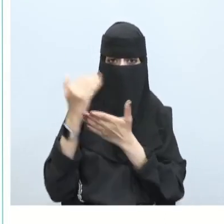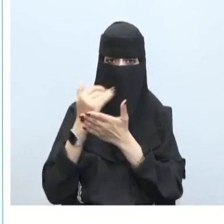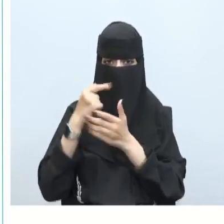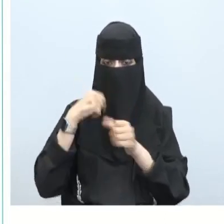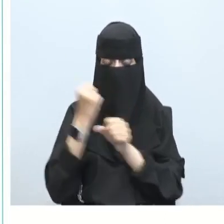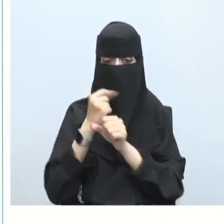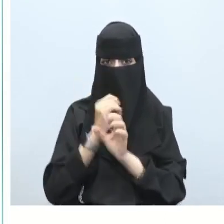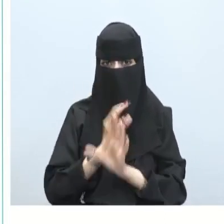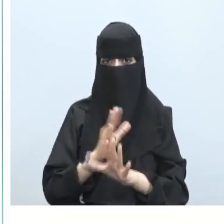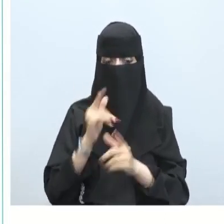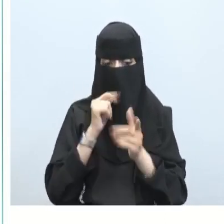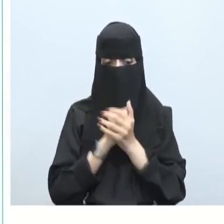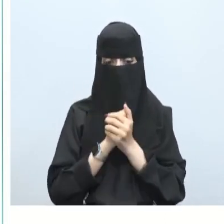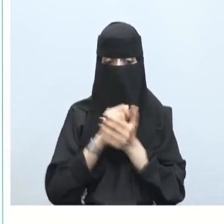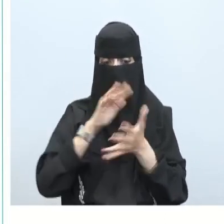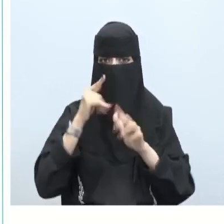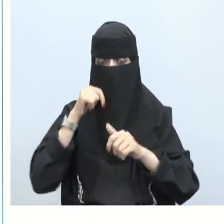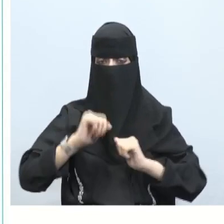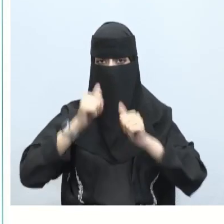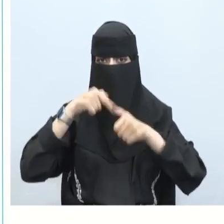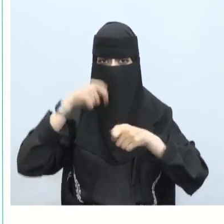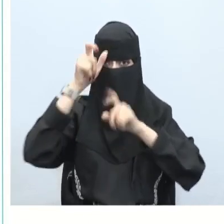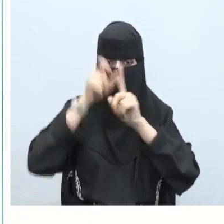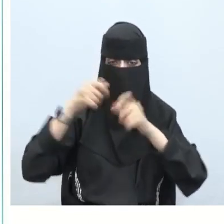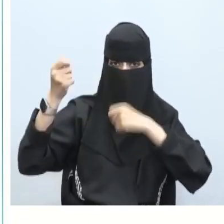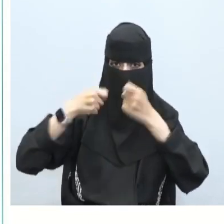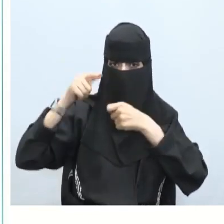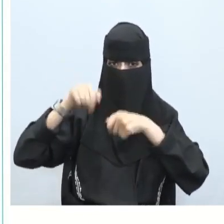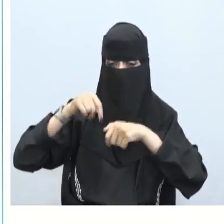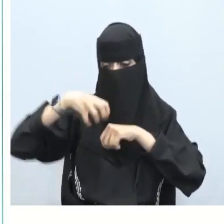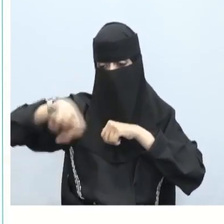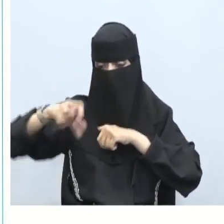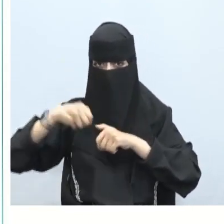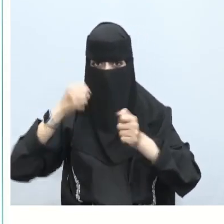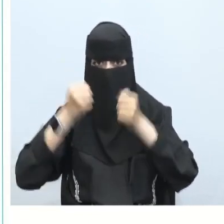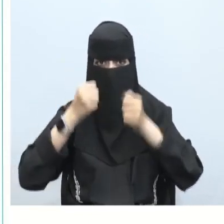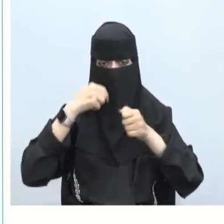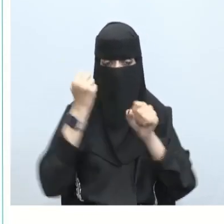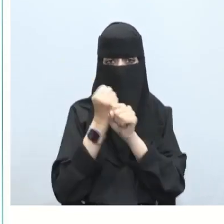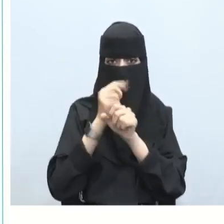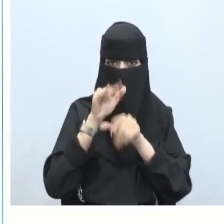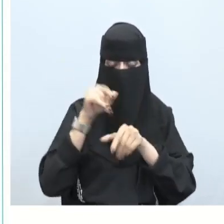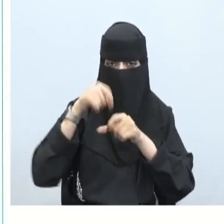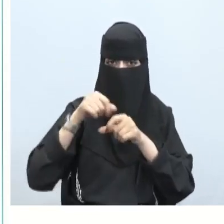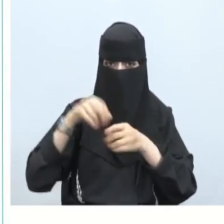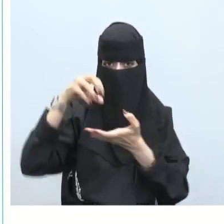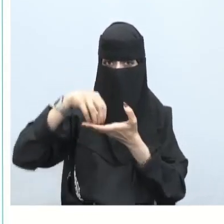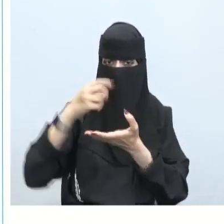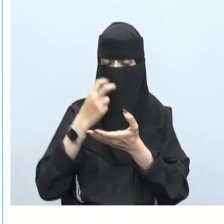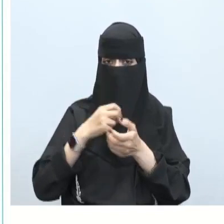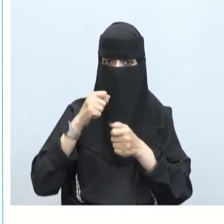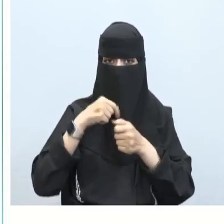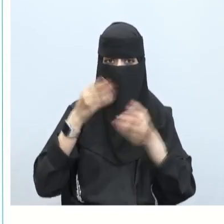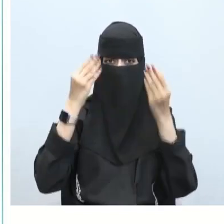بالعمل الحر حيث يستطيع التجار المستقلون او السائقون ان يعملوا في قاعده عملاء